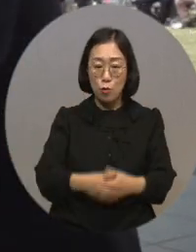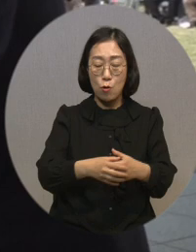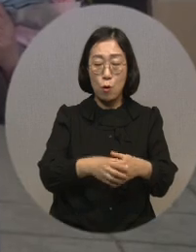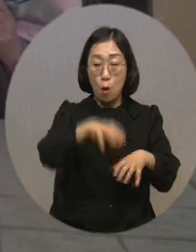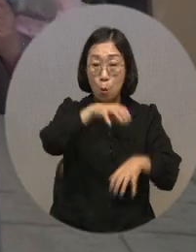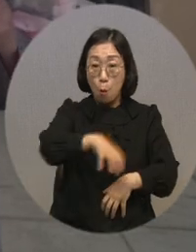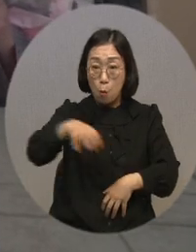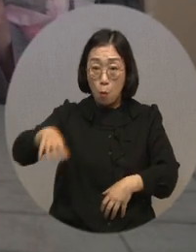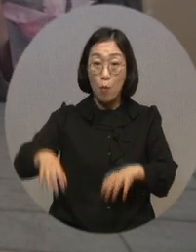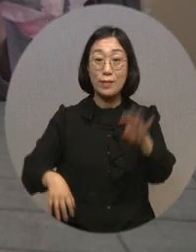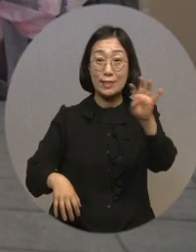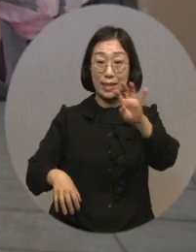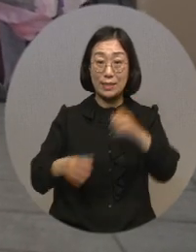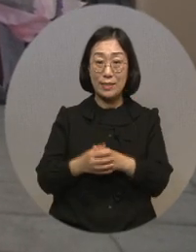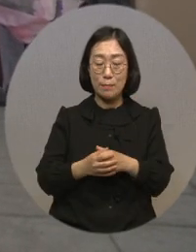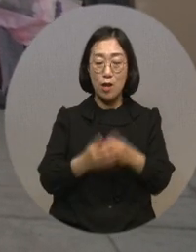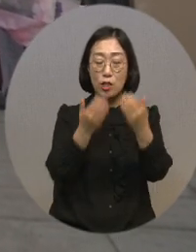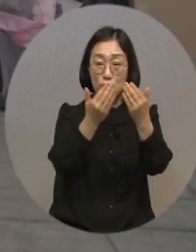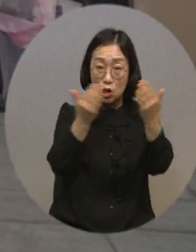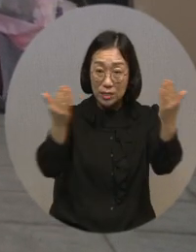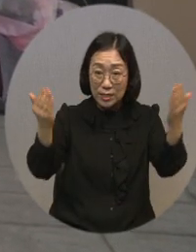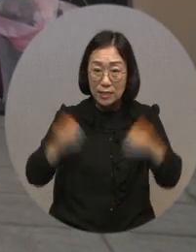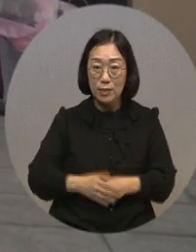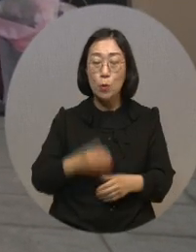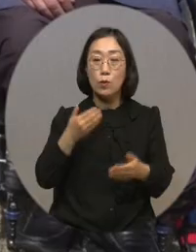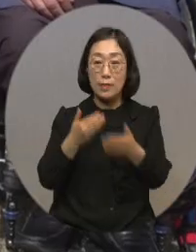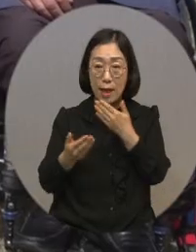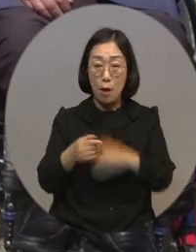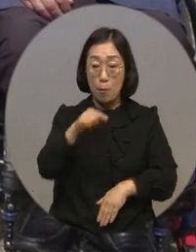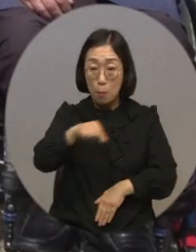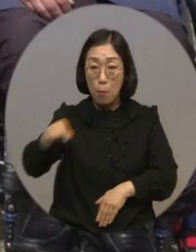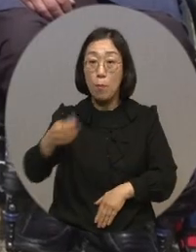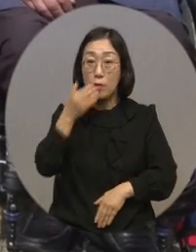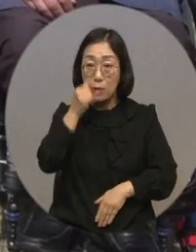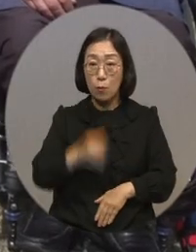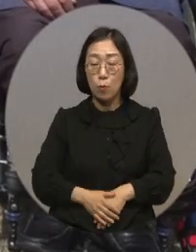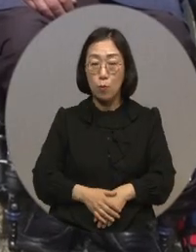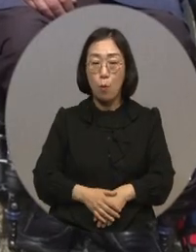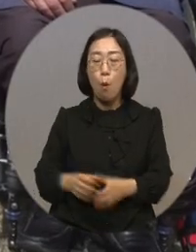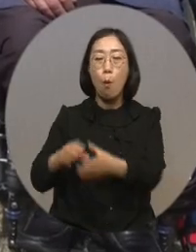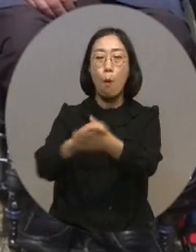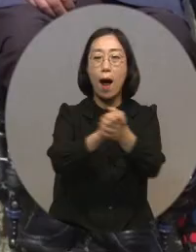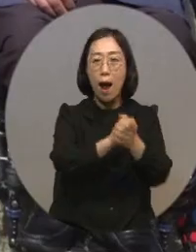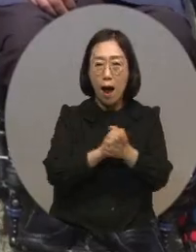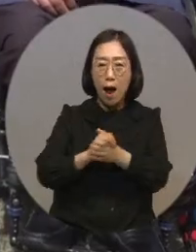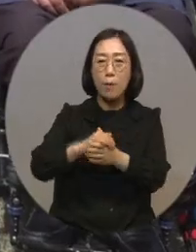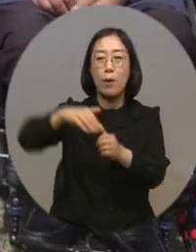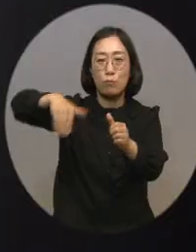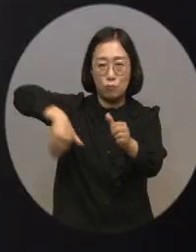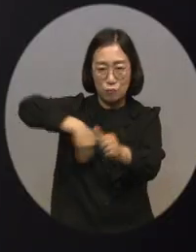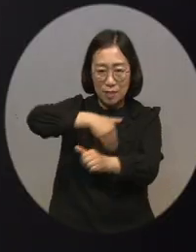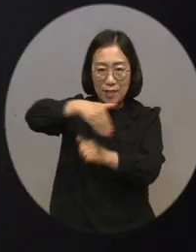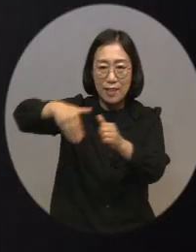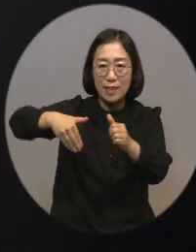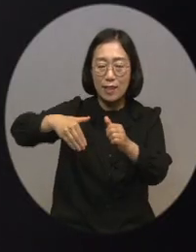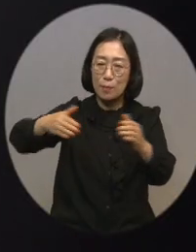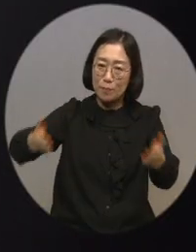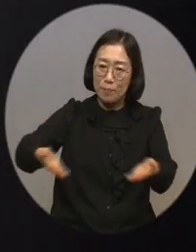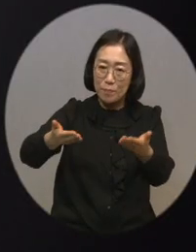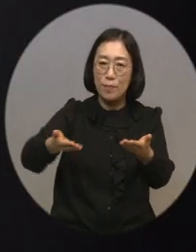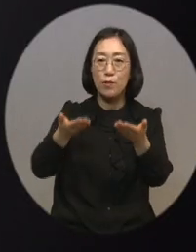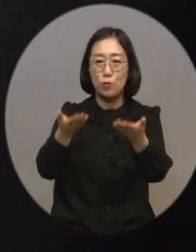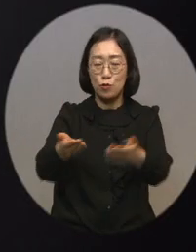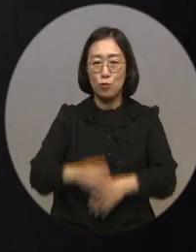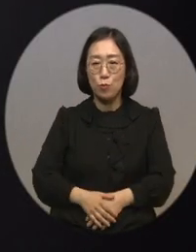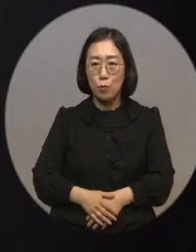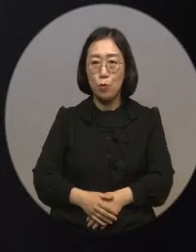부스마다 특색 있는 전시와 체험 활동이 펼쳐지며 장애인의 날 화합의 분위기를 한층 돋았습니다.